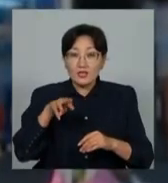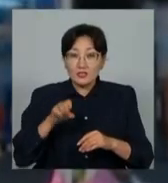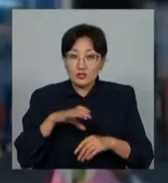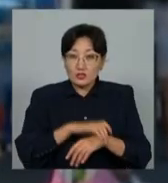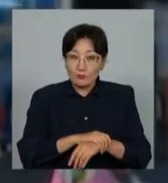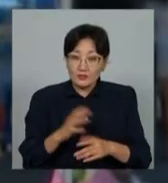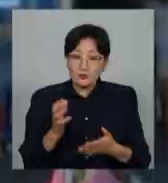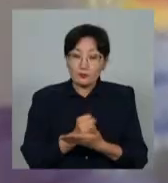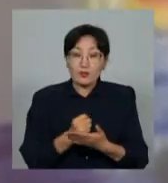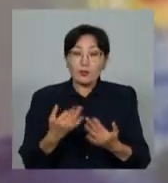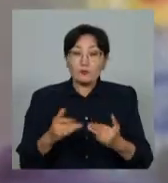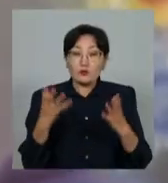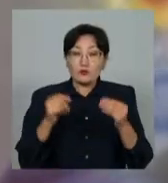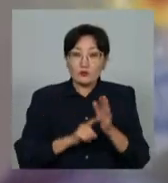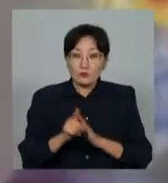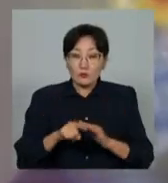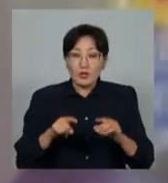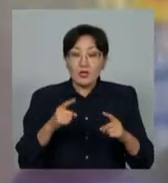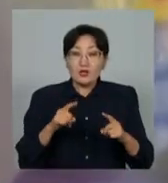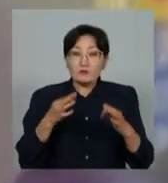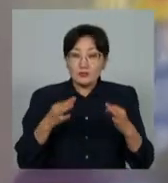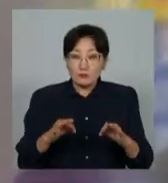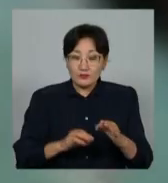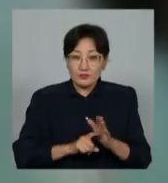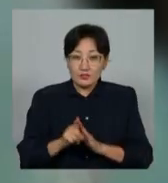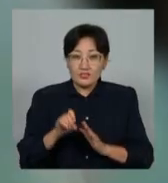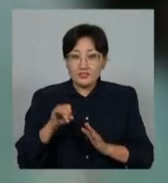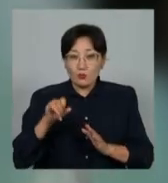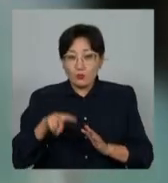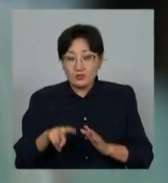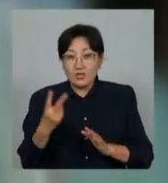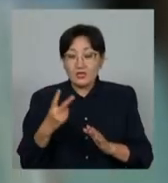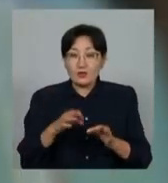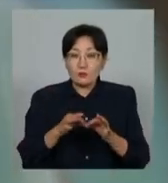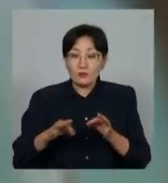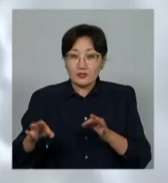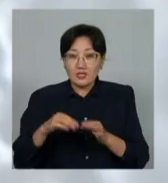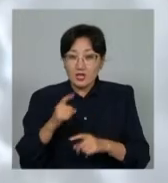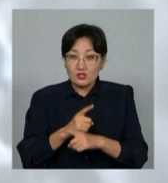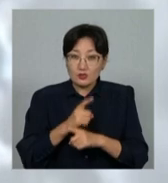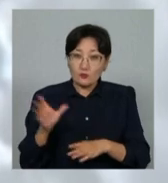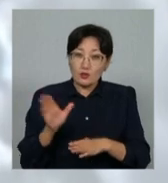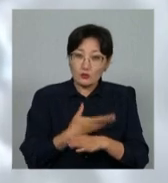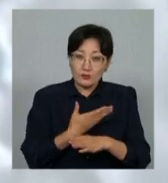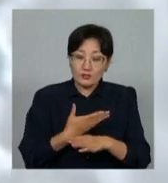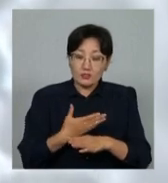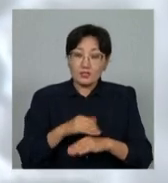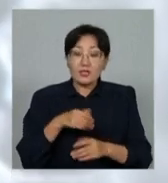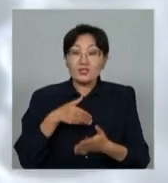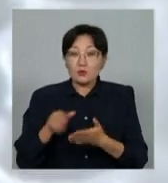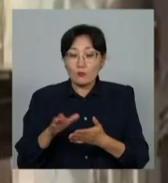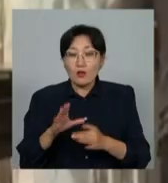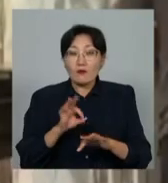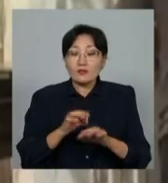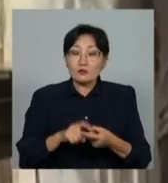анықталды. Талайда елде бүгінден бастап жеңілдетулер басталды, тек Сеул мен 2 провинция шектеуді алып тастаудан бас тартып отыр. Оған